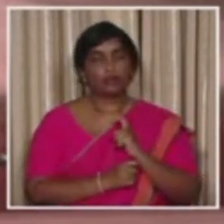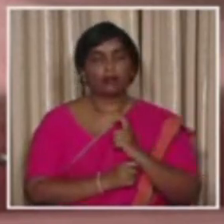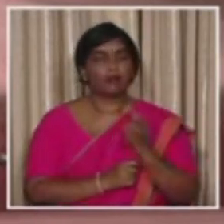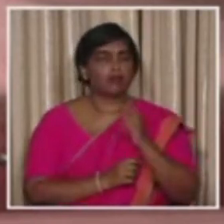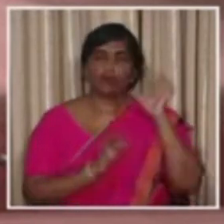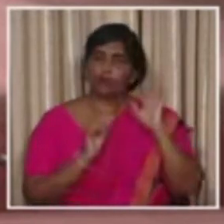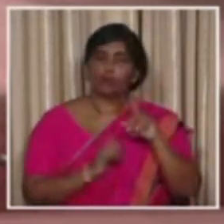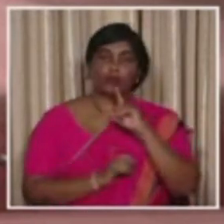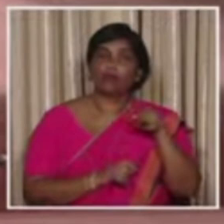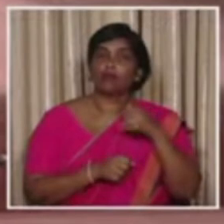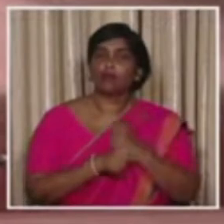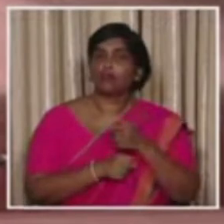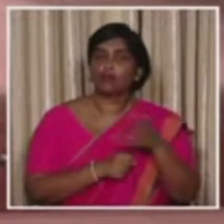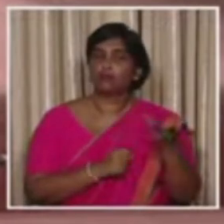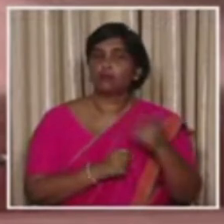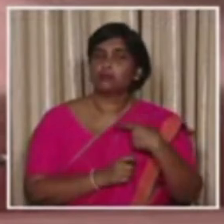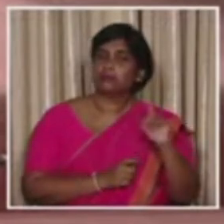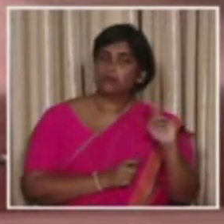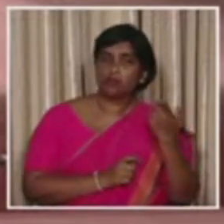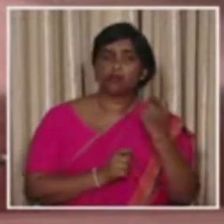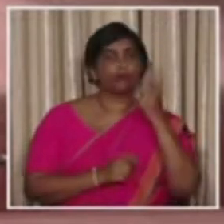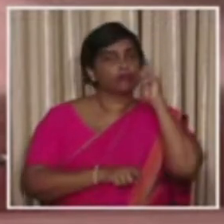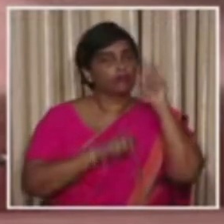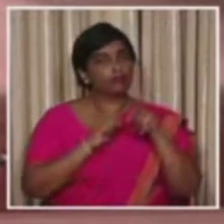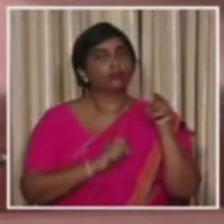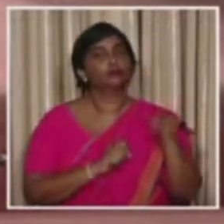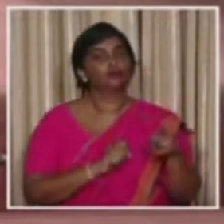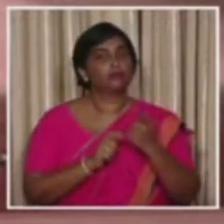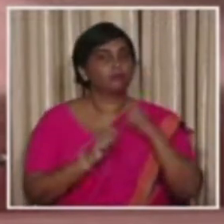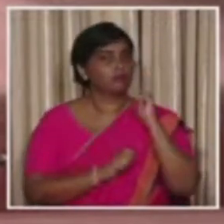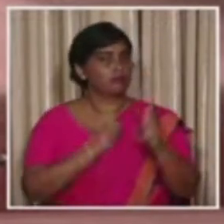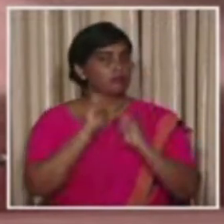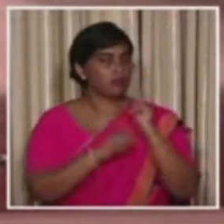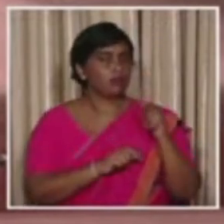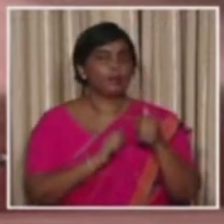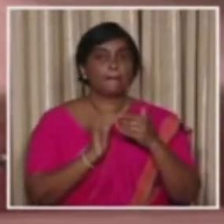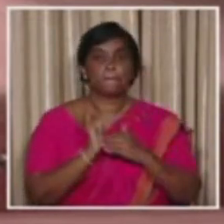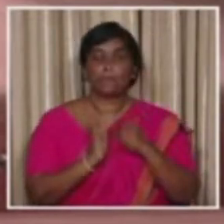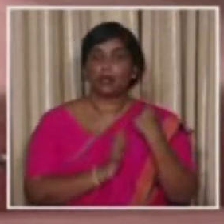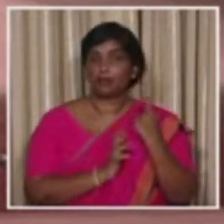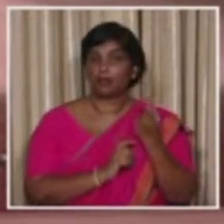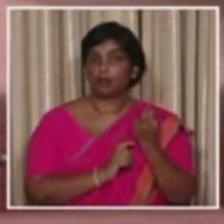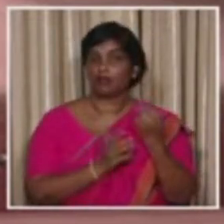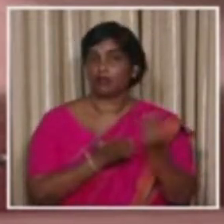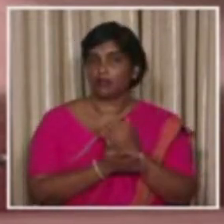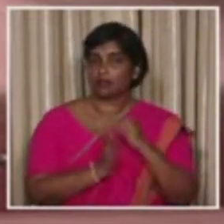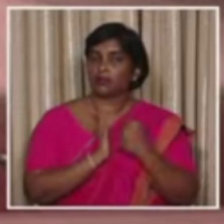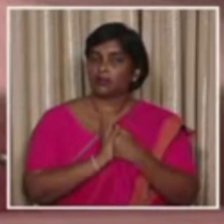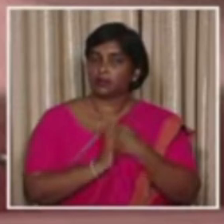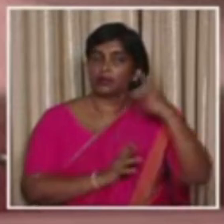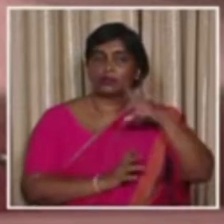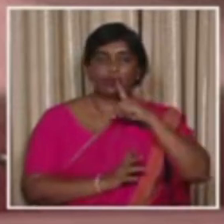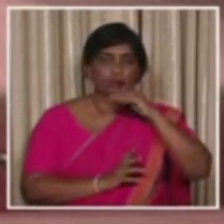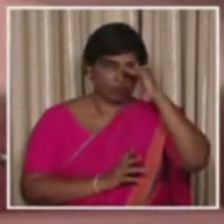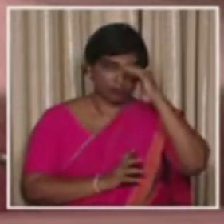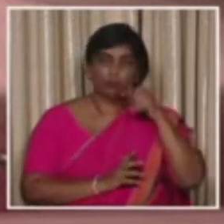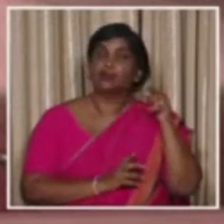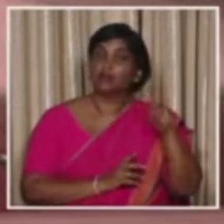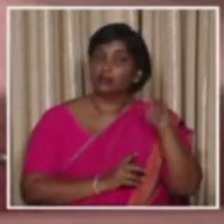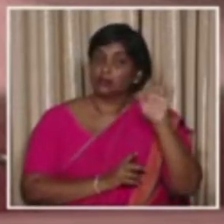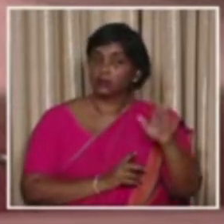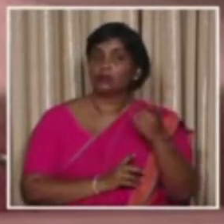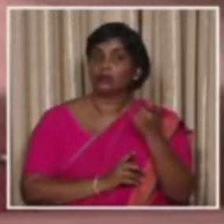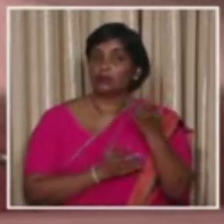நிதி, இந்த வரவு செலவு திட்டத்திலே 1,000,000,000 நிதி ஒதுக்கீடு செய்திருக்கின்றார்கள். அவர்கள் நிதியை கேட்கவில்லை. அவர்கள் திரும்ப திரும்ப கேட்கிறது தங்களுக்கு நீதி